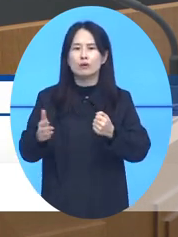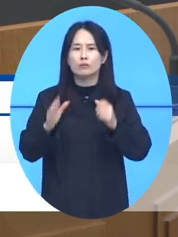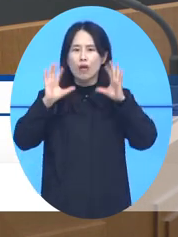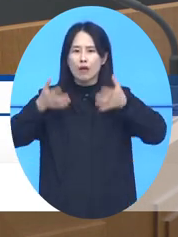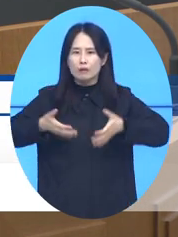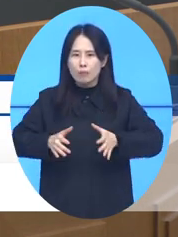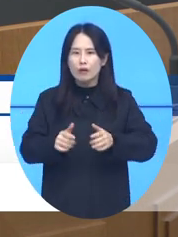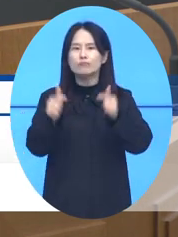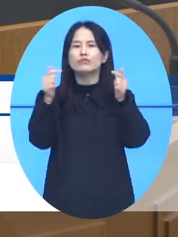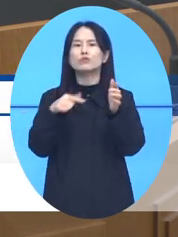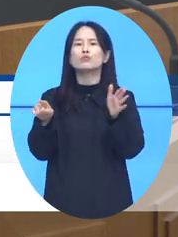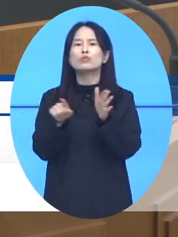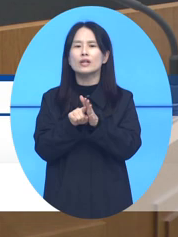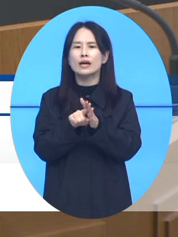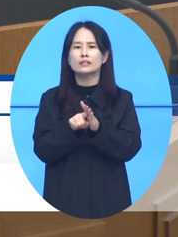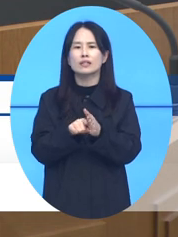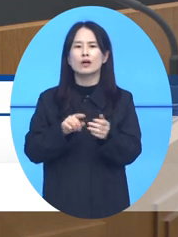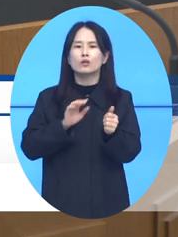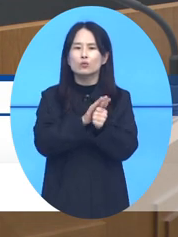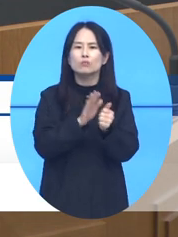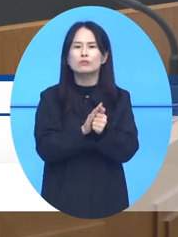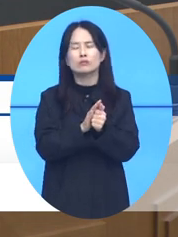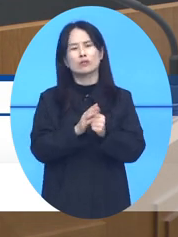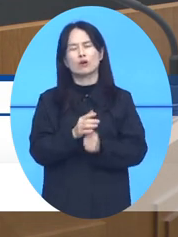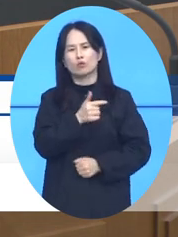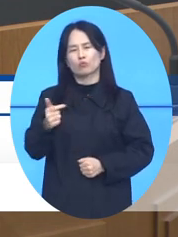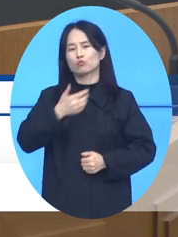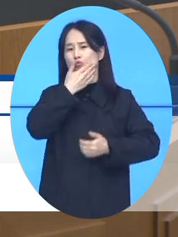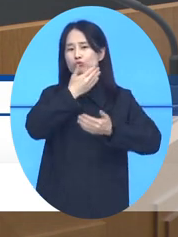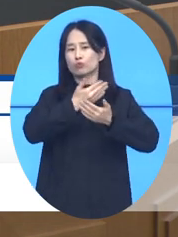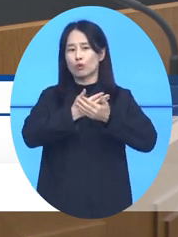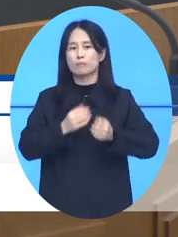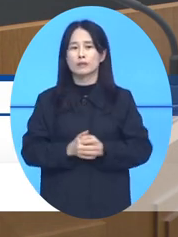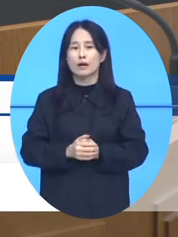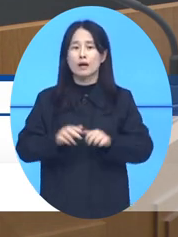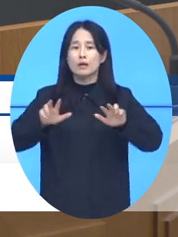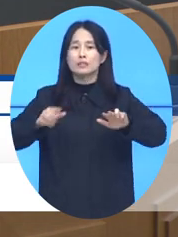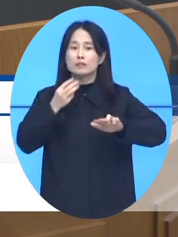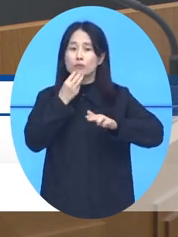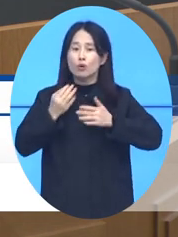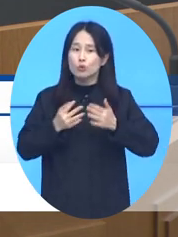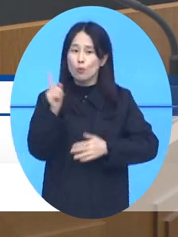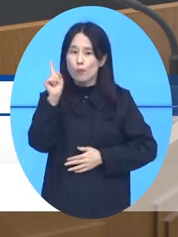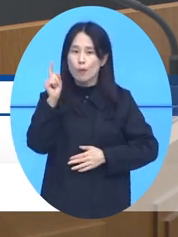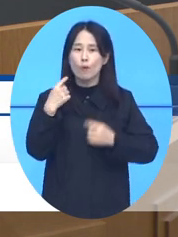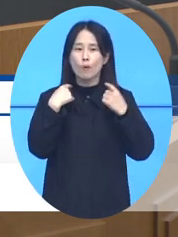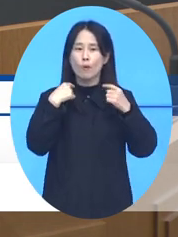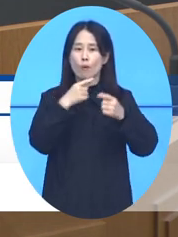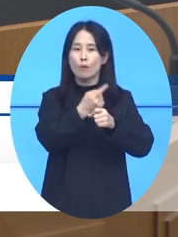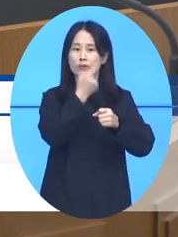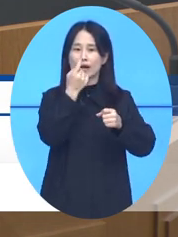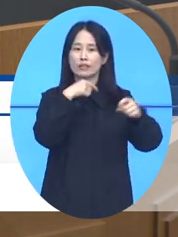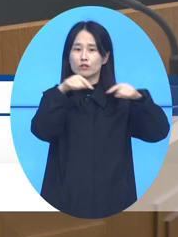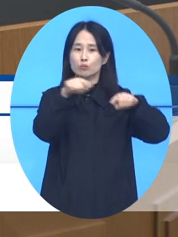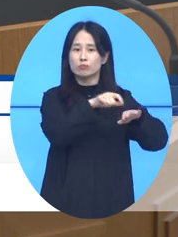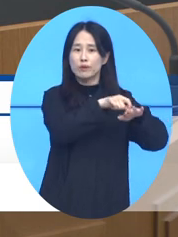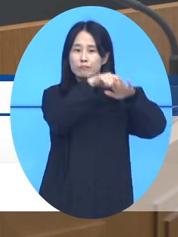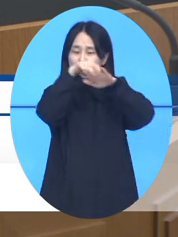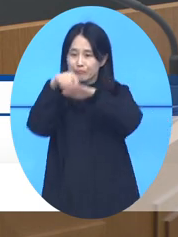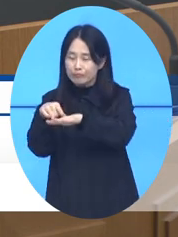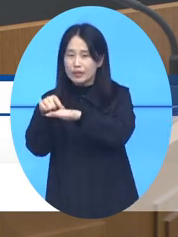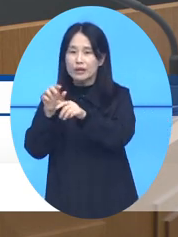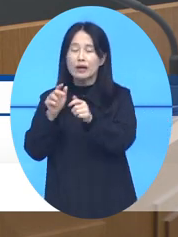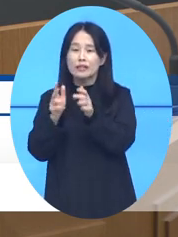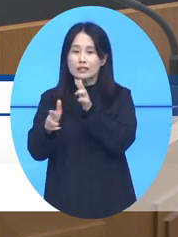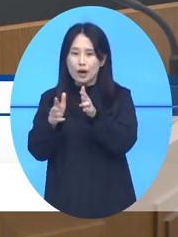난임부부 시술비 지원이 매우 중요한 시점인데요. 현재 경기도는 작년 정부에서 이양된 지원